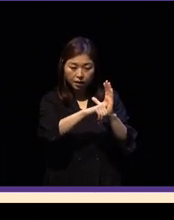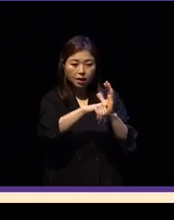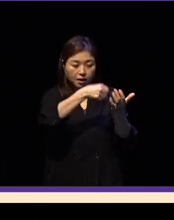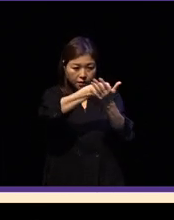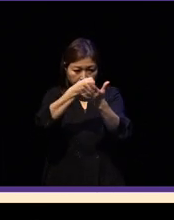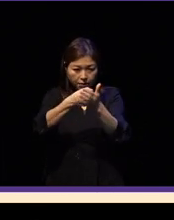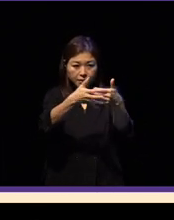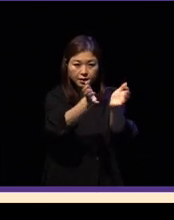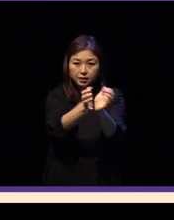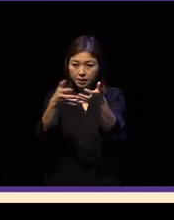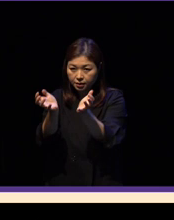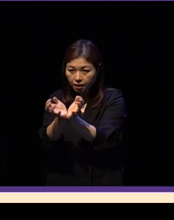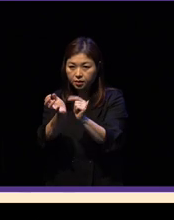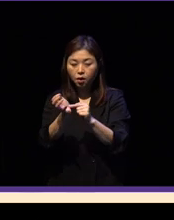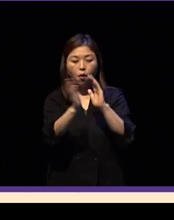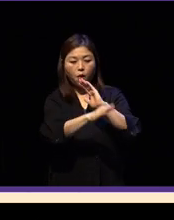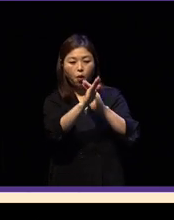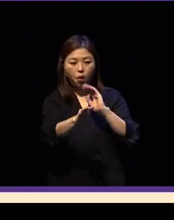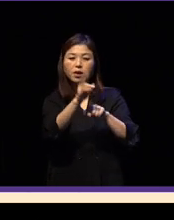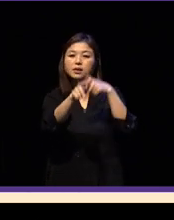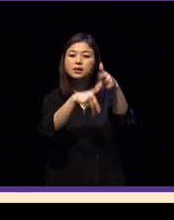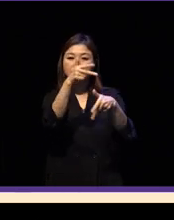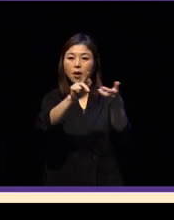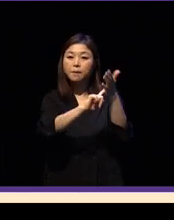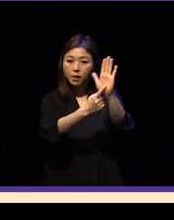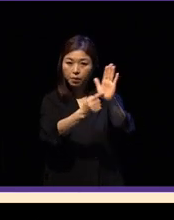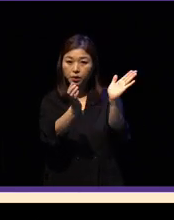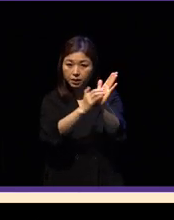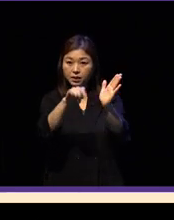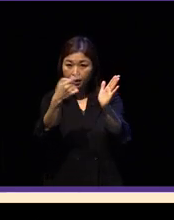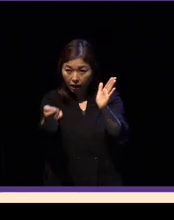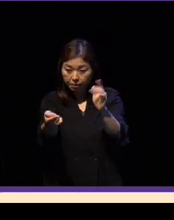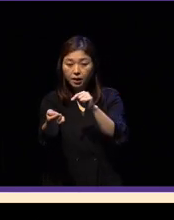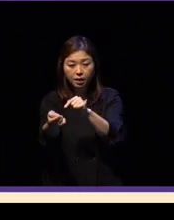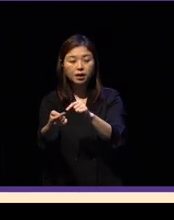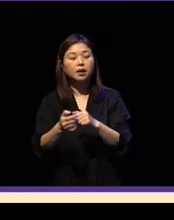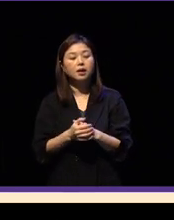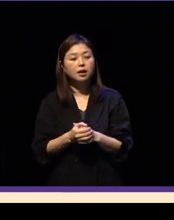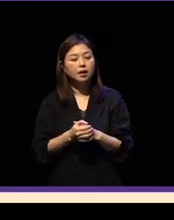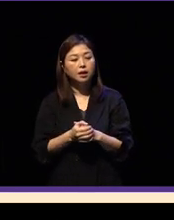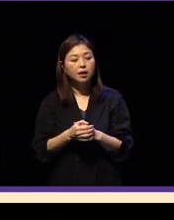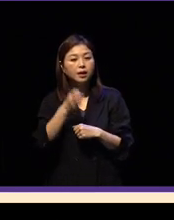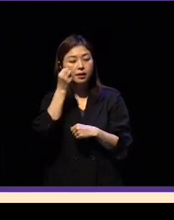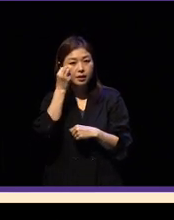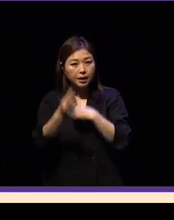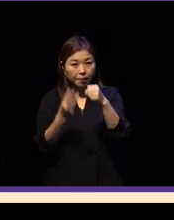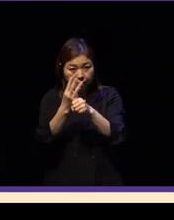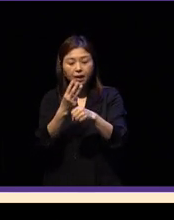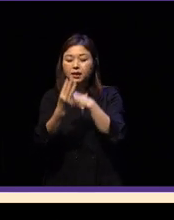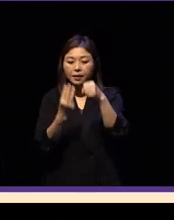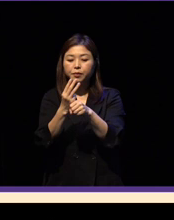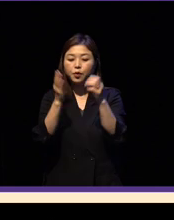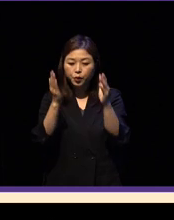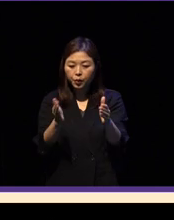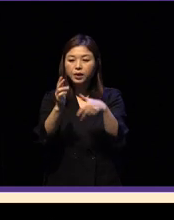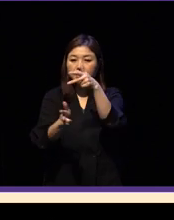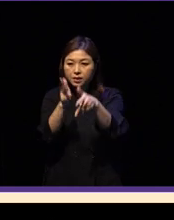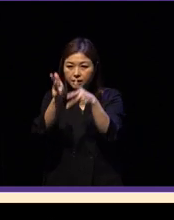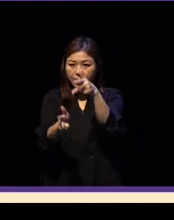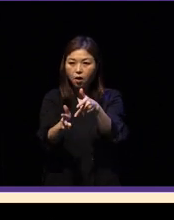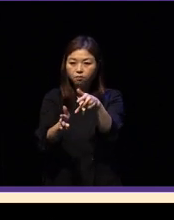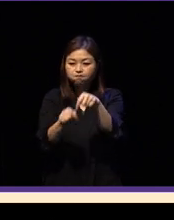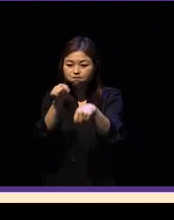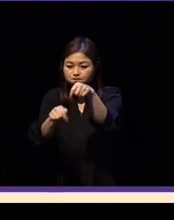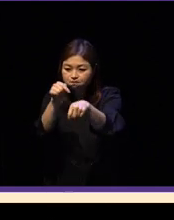단체들에게는 공개적인 사업 계획 발표를 거쳐서 이후 3개년간의 사업